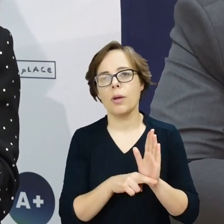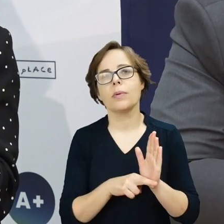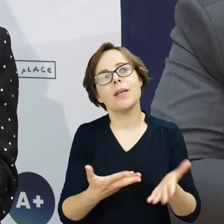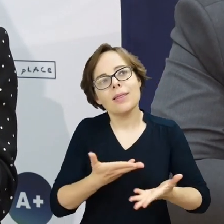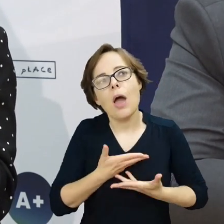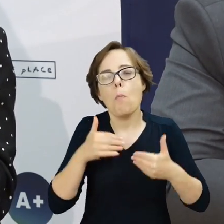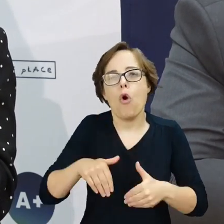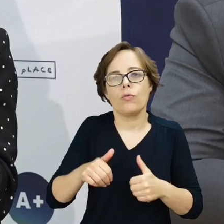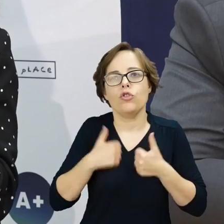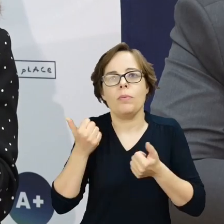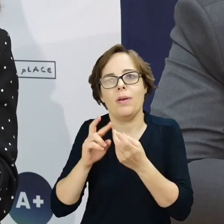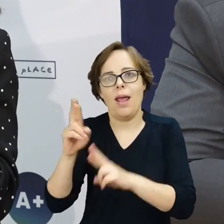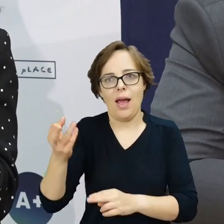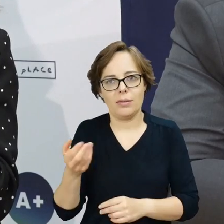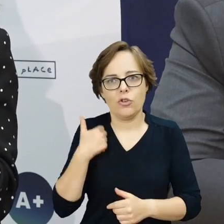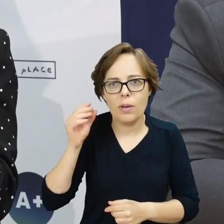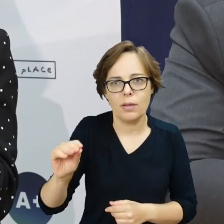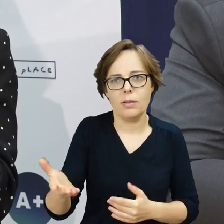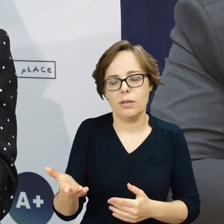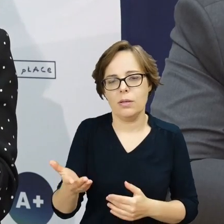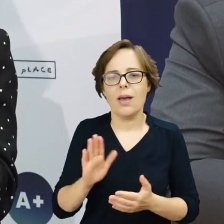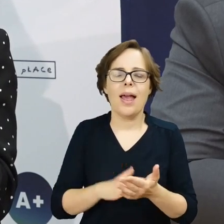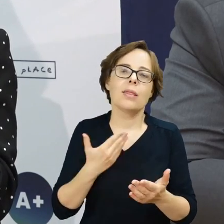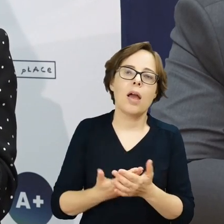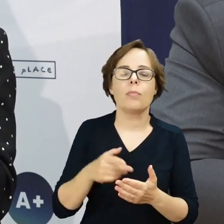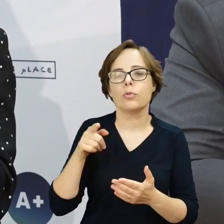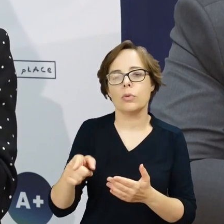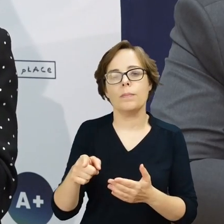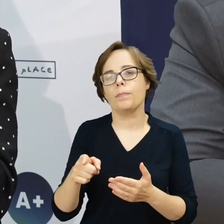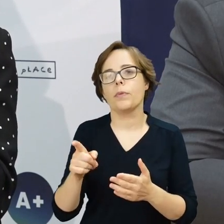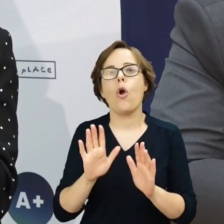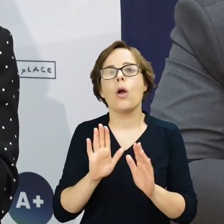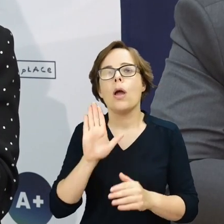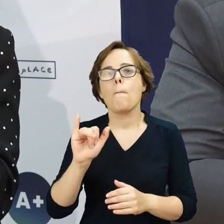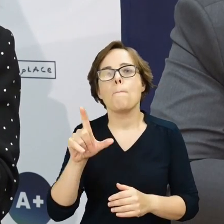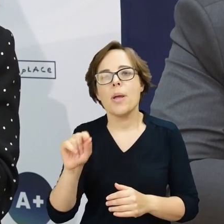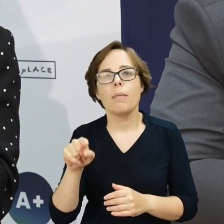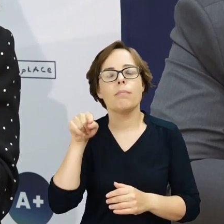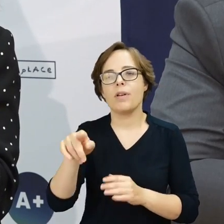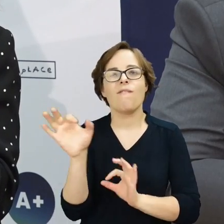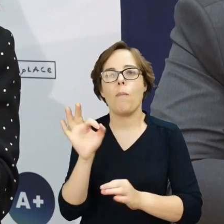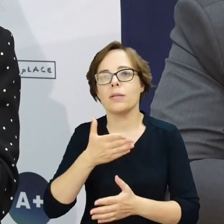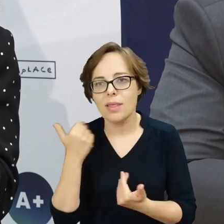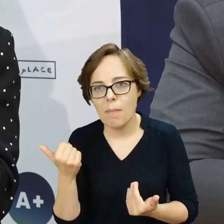zareagowania. Czyli sytuacje, w których na przykład danych informacji nie ma w biuletynie informacji publicznej,